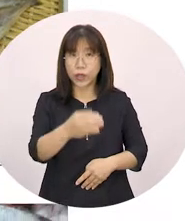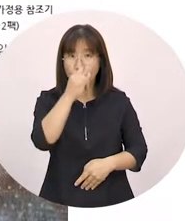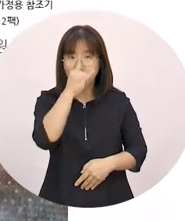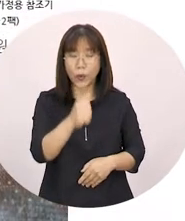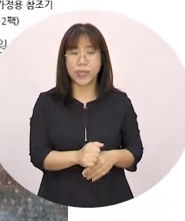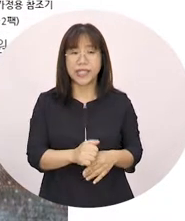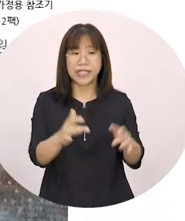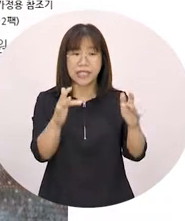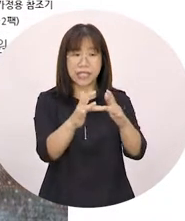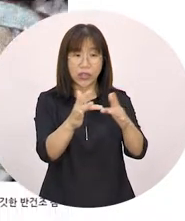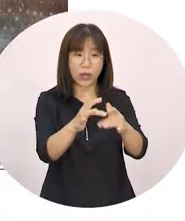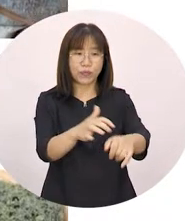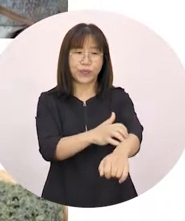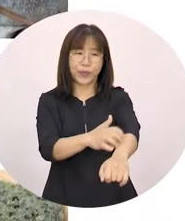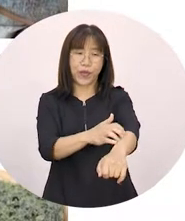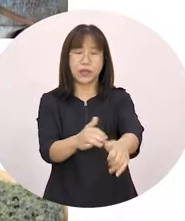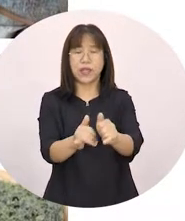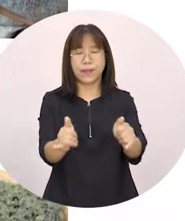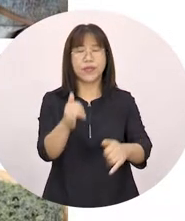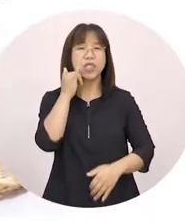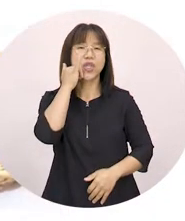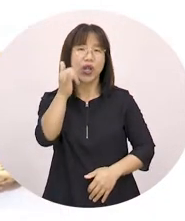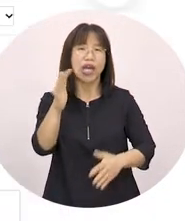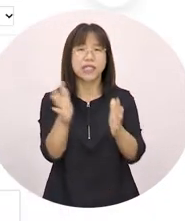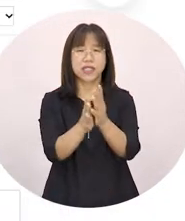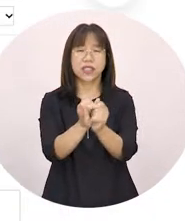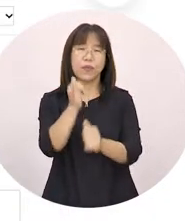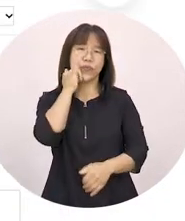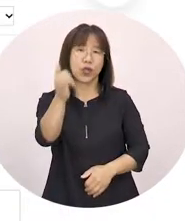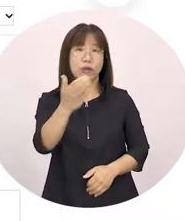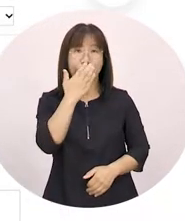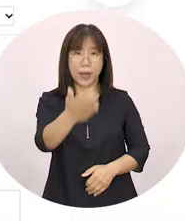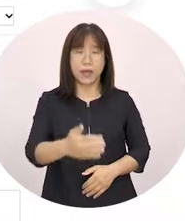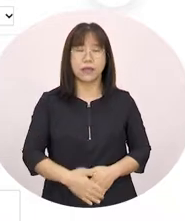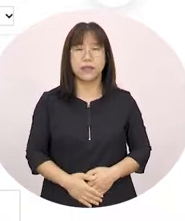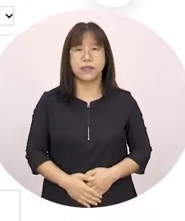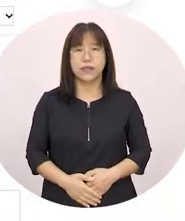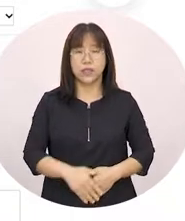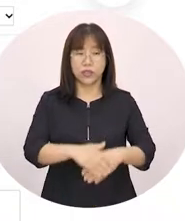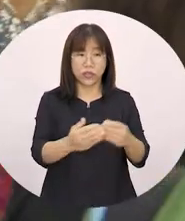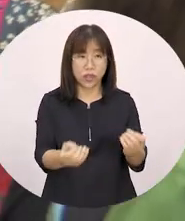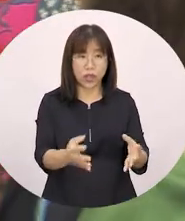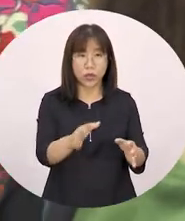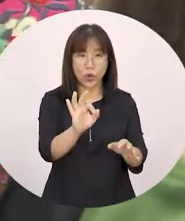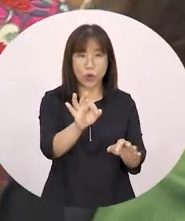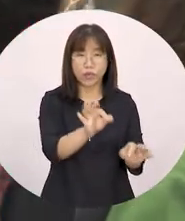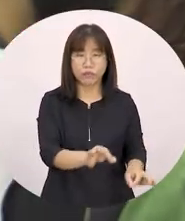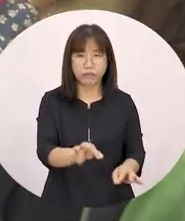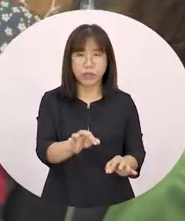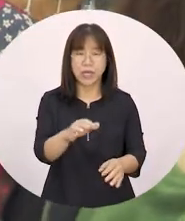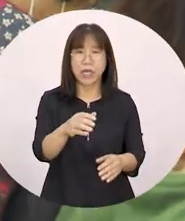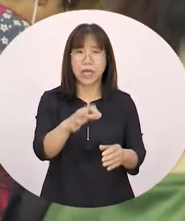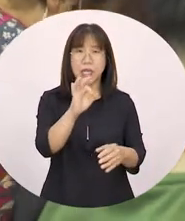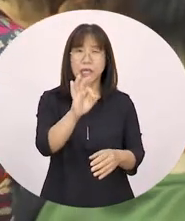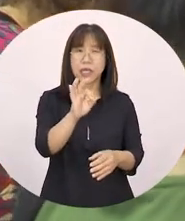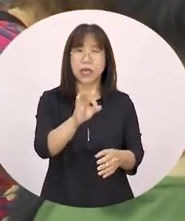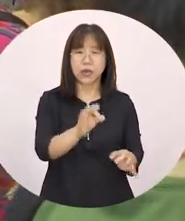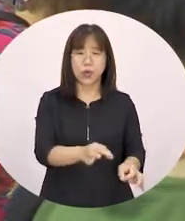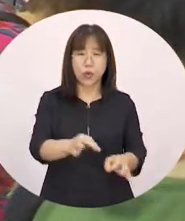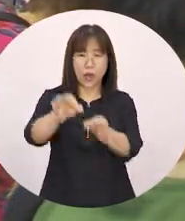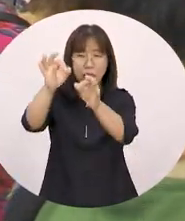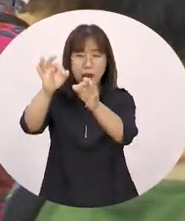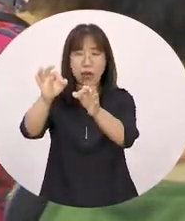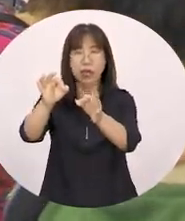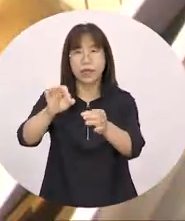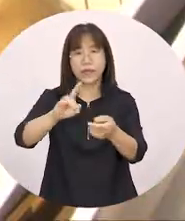있으며 인터넷에 익숙하지 않은 주민을 위해 직접 전화로 도 주문할 수 있습니다 또 추석명절 가격 상승이